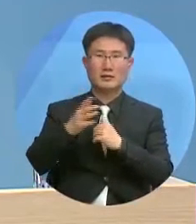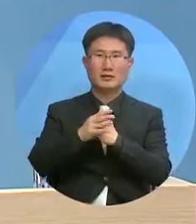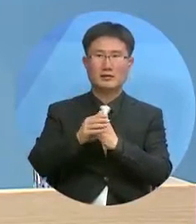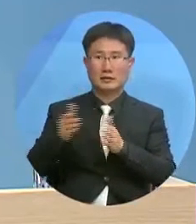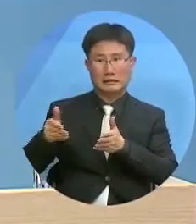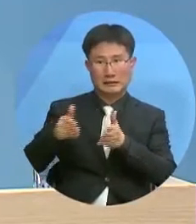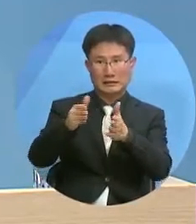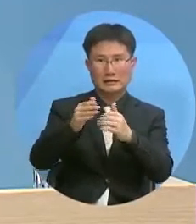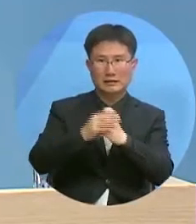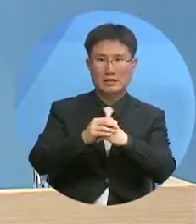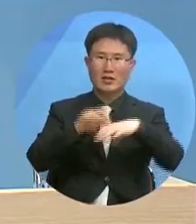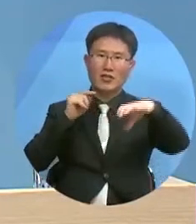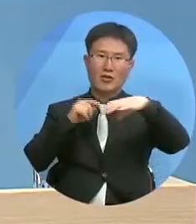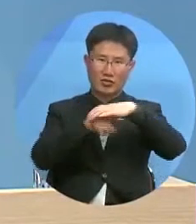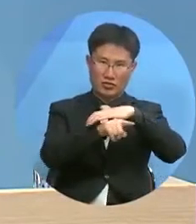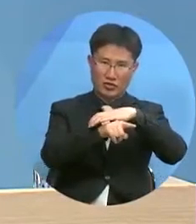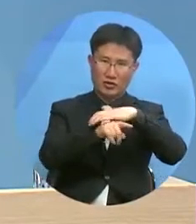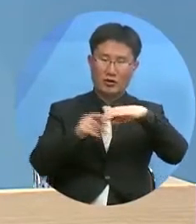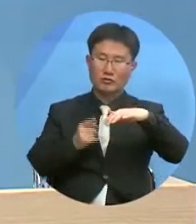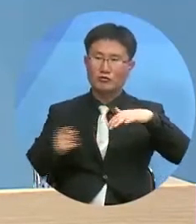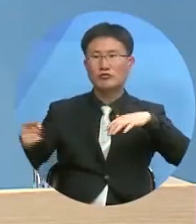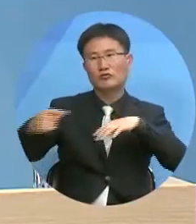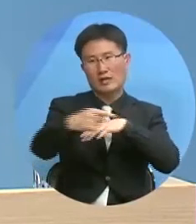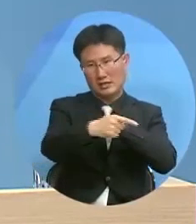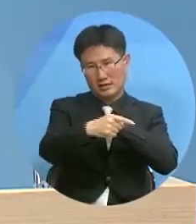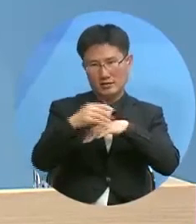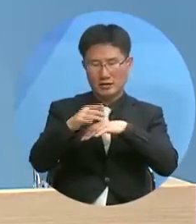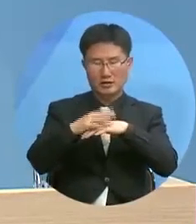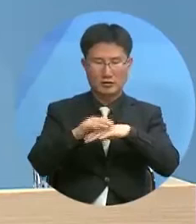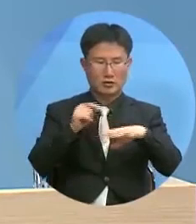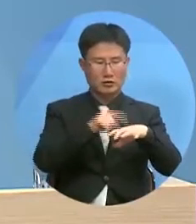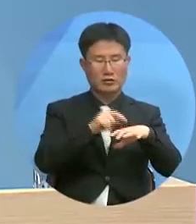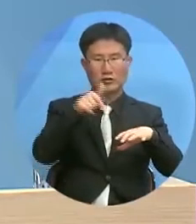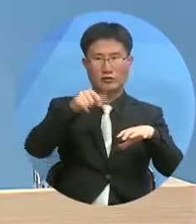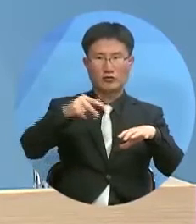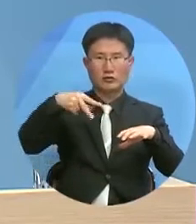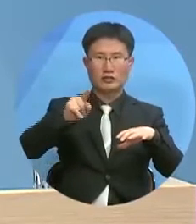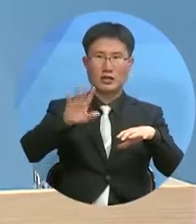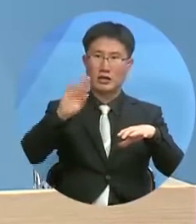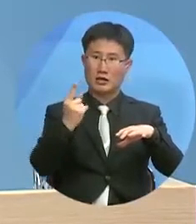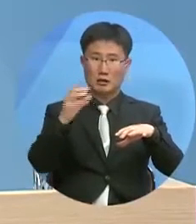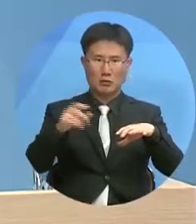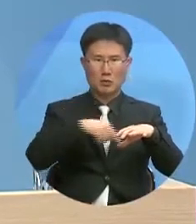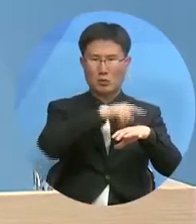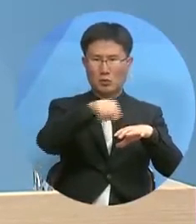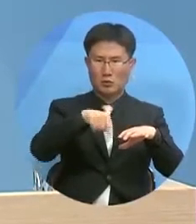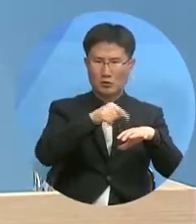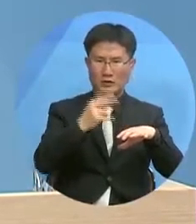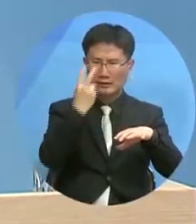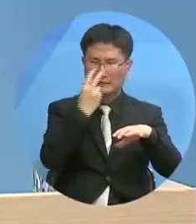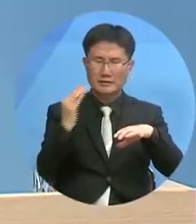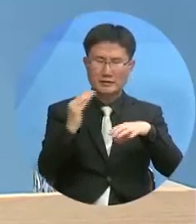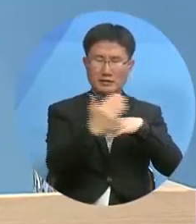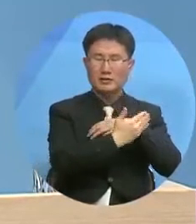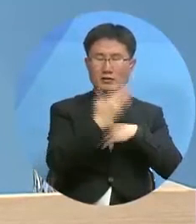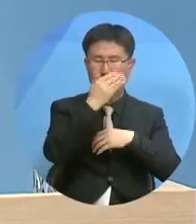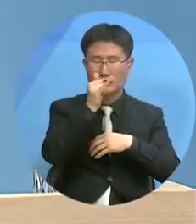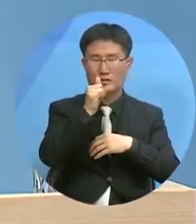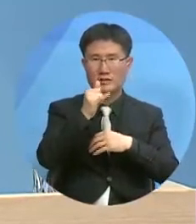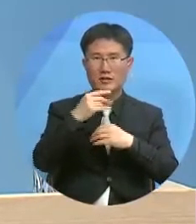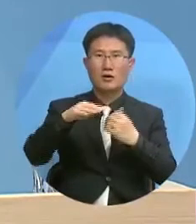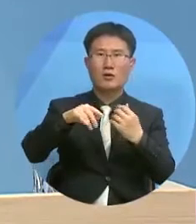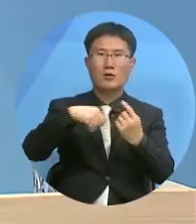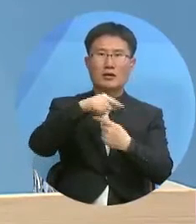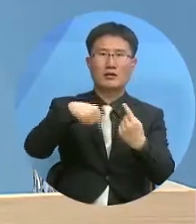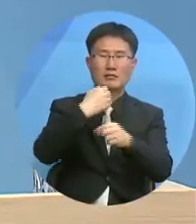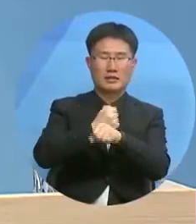우회 노선 등을 통해서 국사봉을 훼손하지 않도록 여건을 마련해 줘야 된다고 그렇게